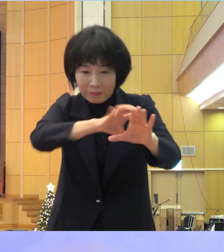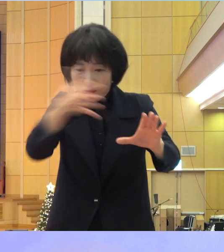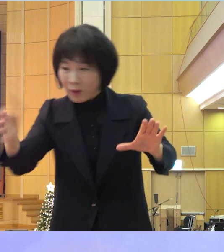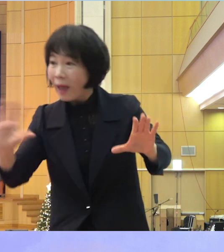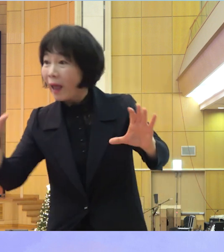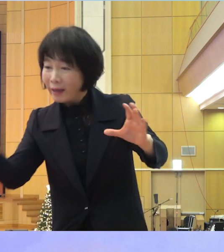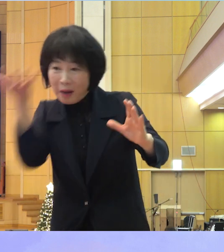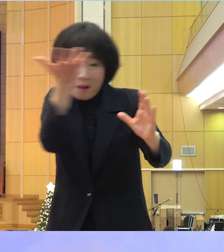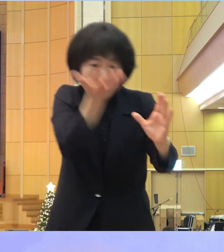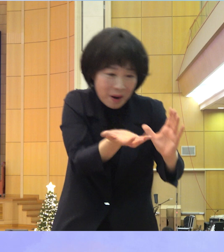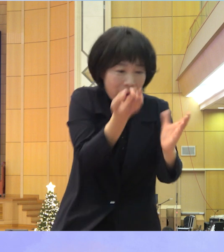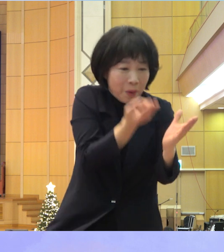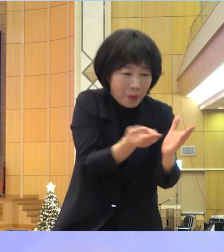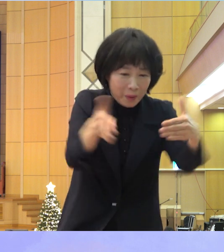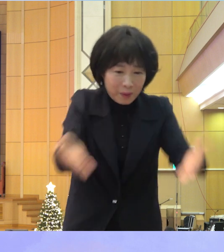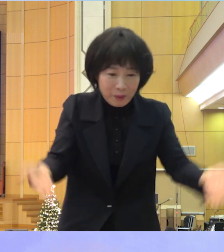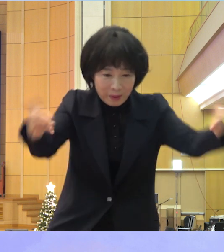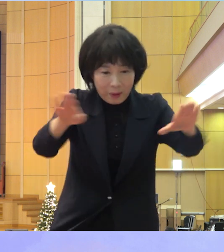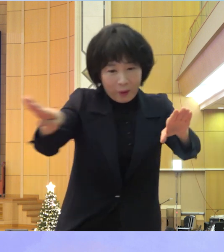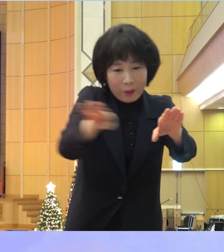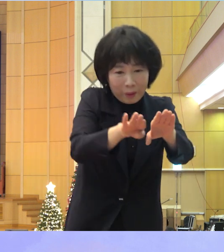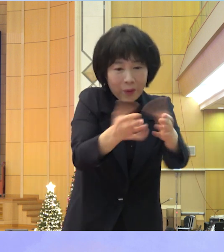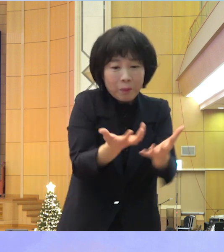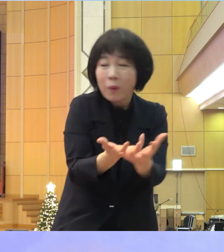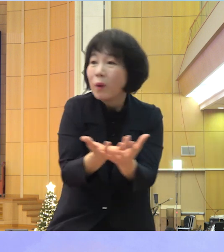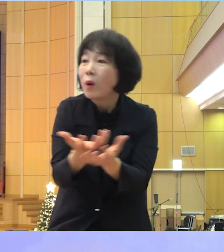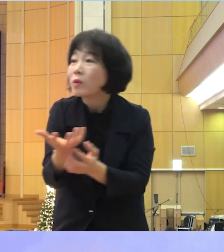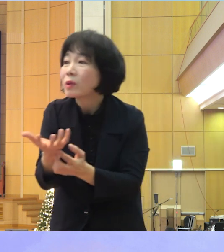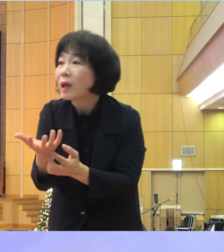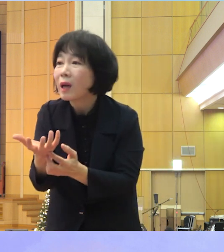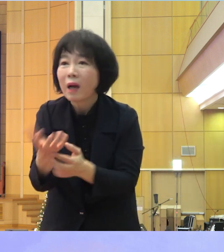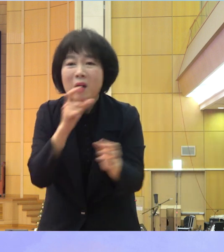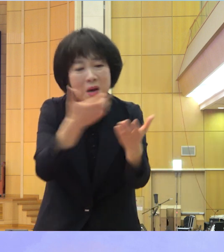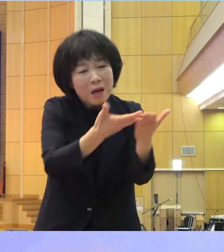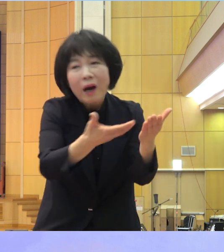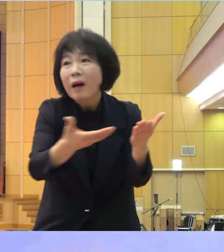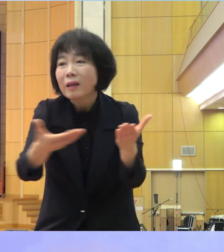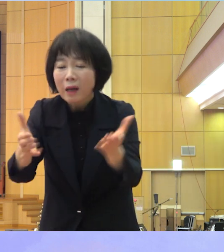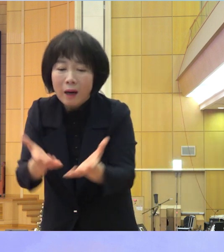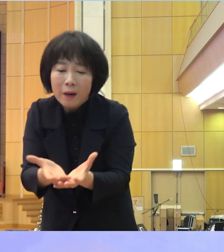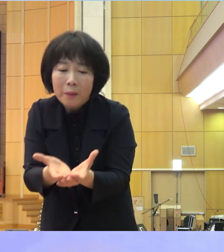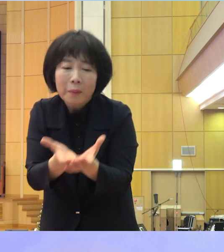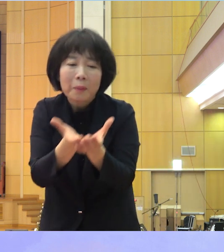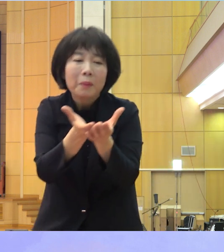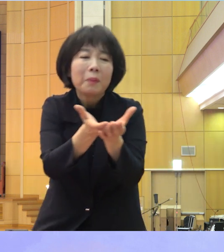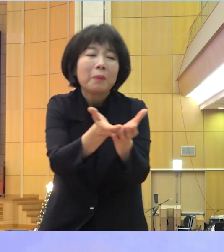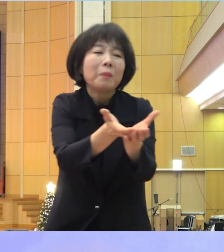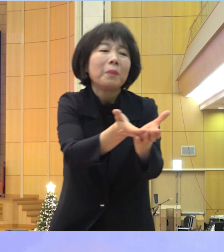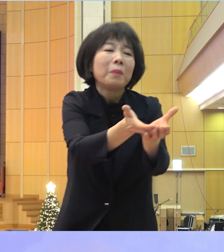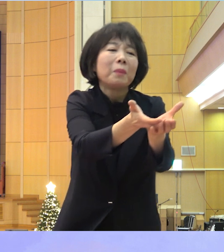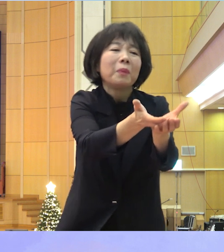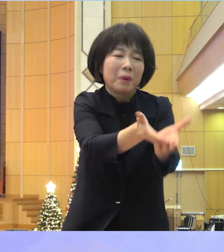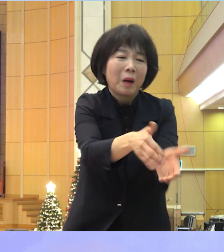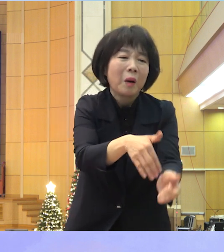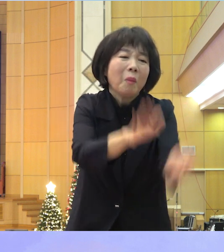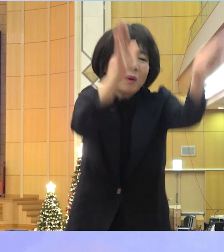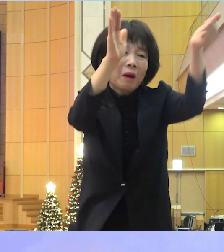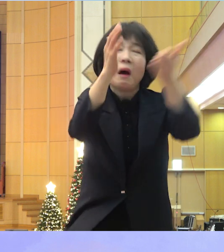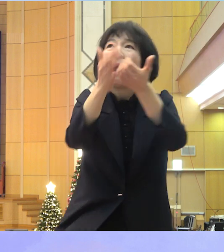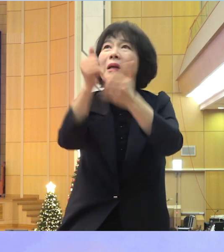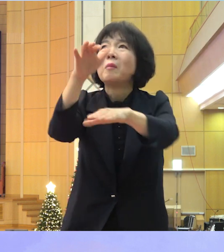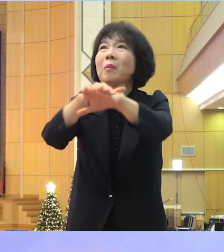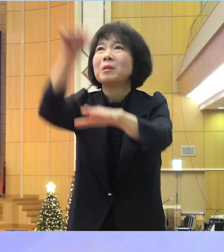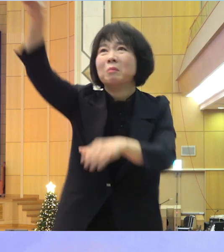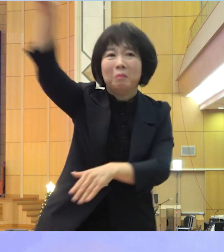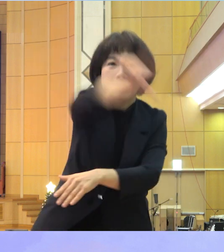넣어서 나일강, 우리 한강처럼 그런 강에다가 그냥 띄워버렸어. 이제 하나님께